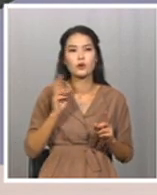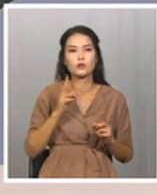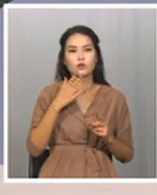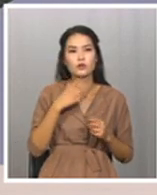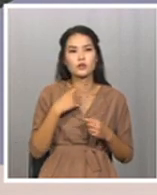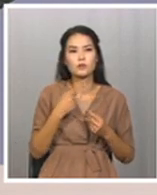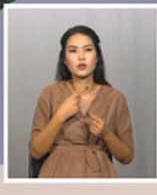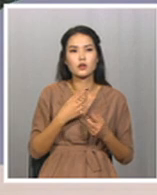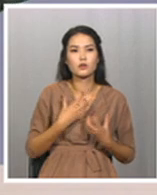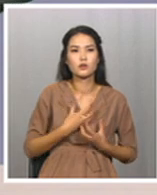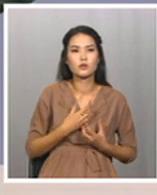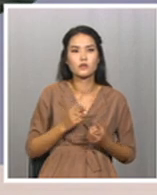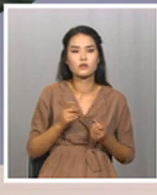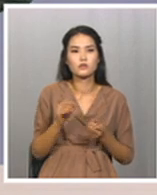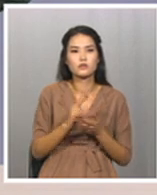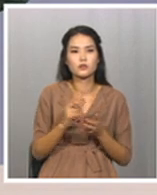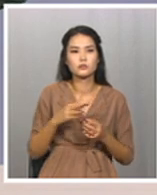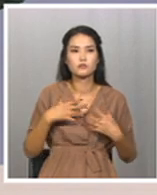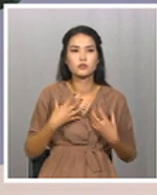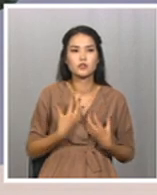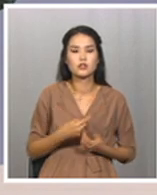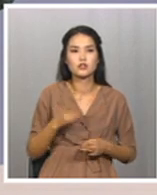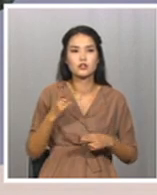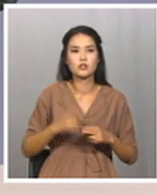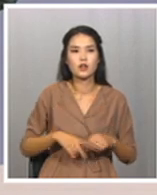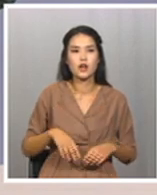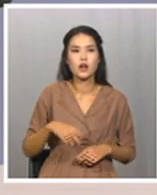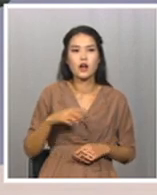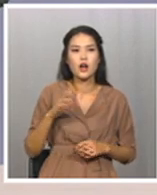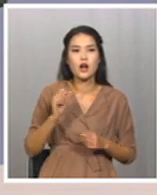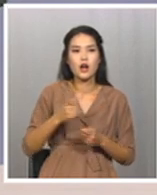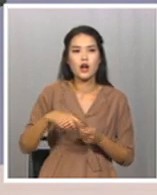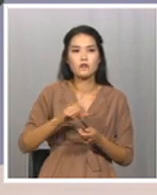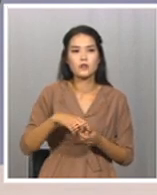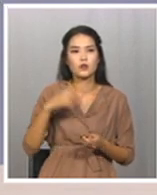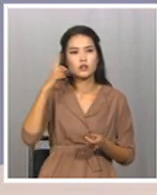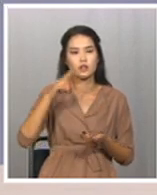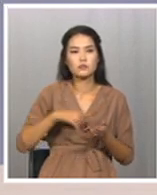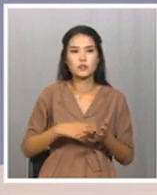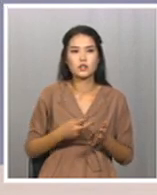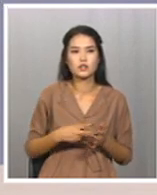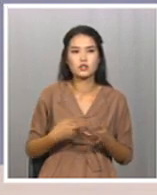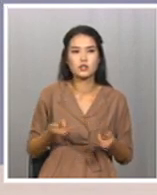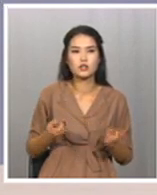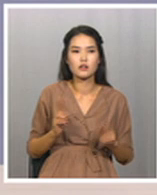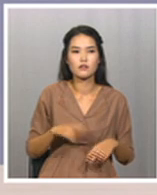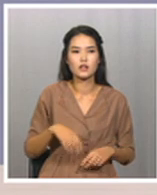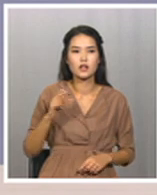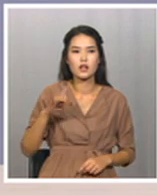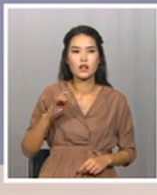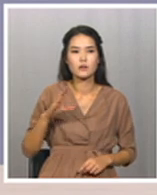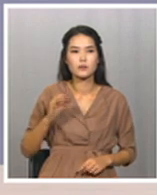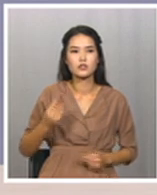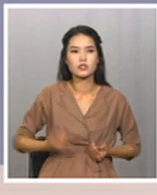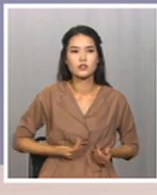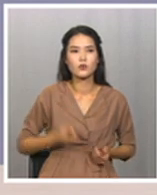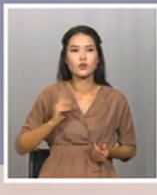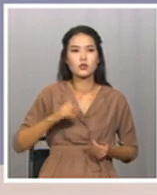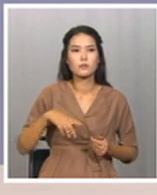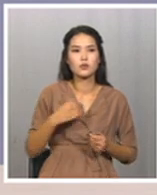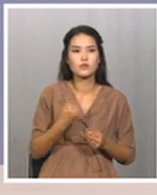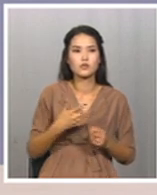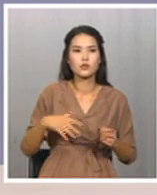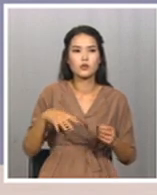печальный финал. Автор намеренно оставляет Эраста Петровича в живых, чтобы тот приложил свои таланты на благо